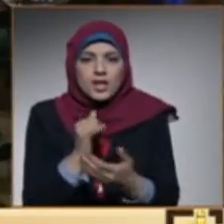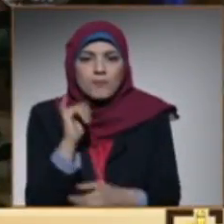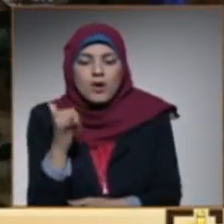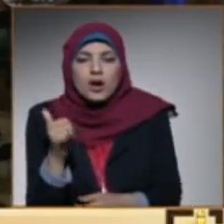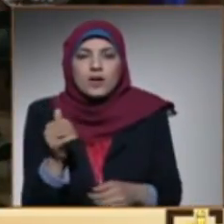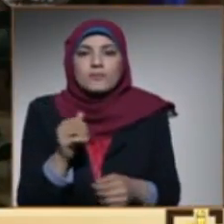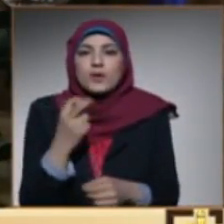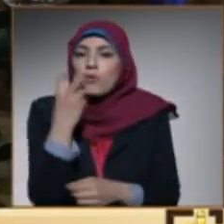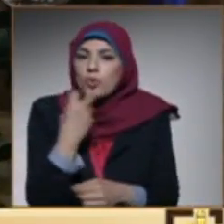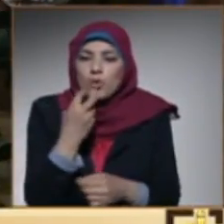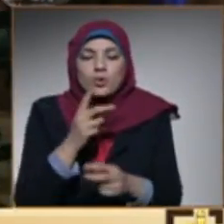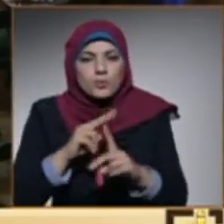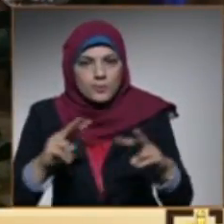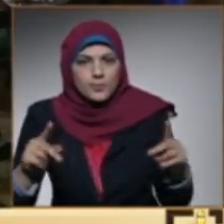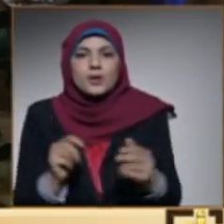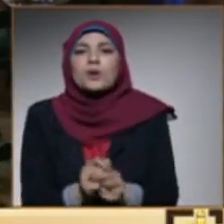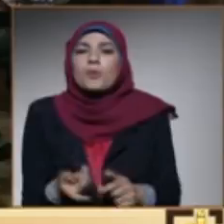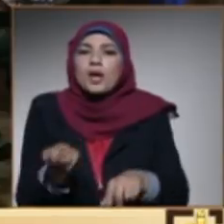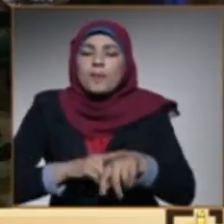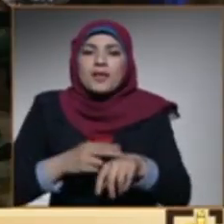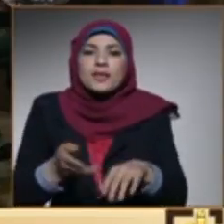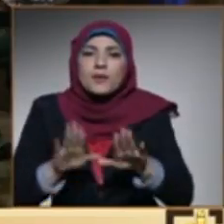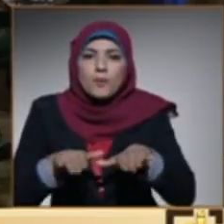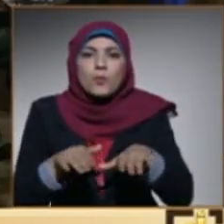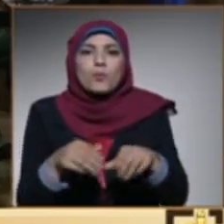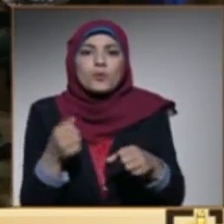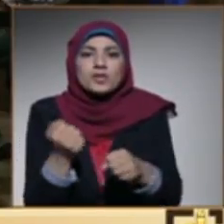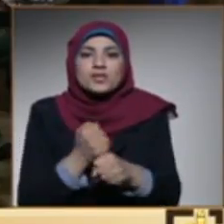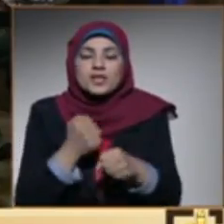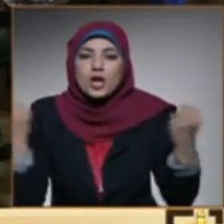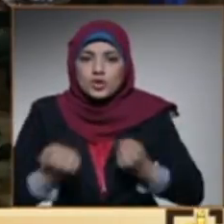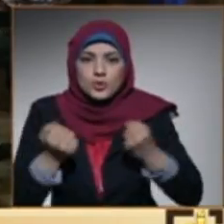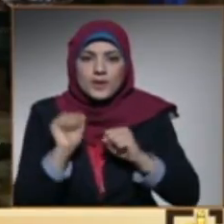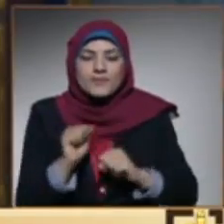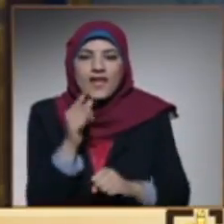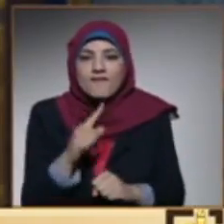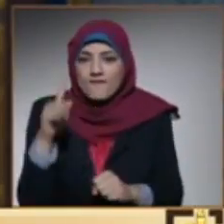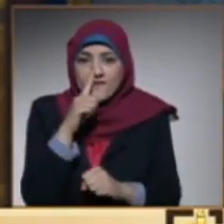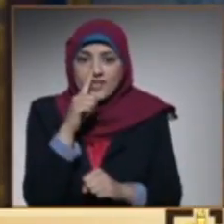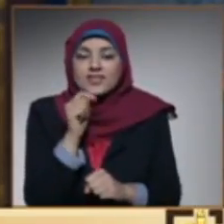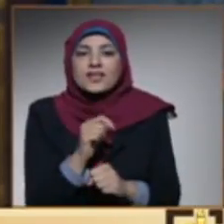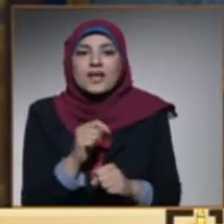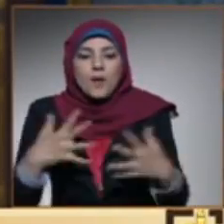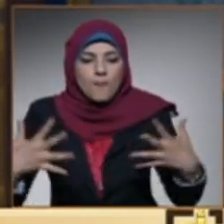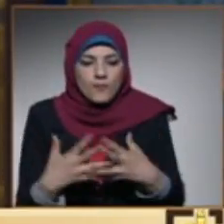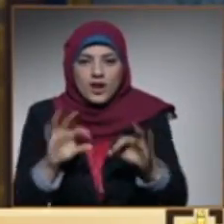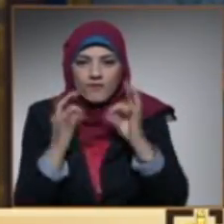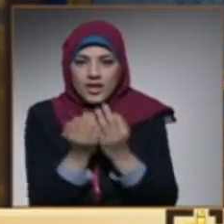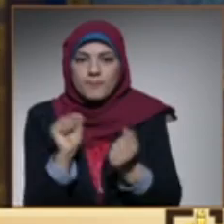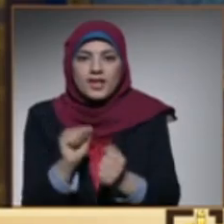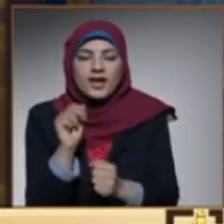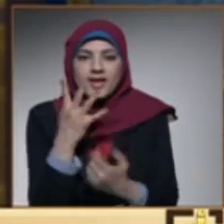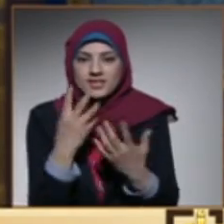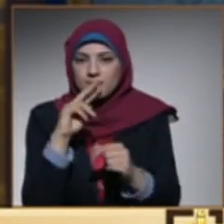المجال الفني احنا عملنا قبل كده المجموعه بتاعت الاي دي بتتكلم شاركت قبل كده في